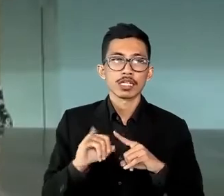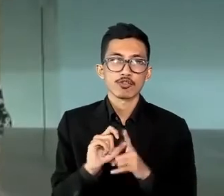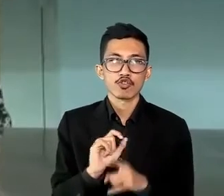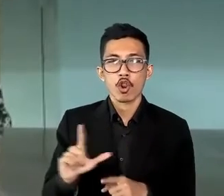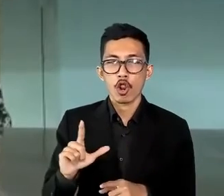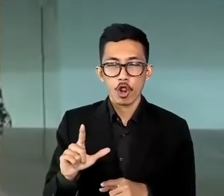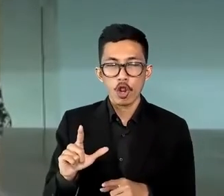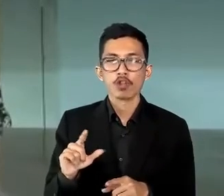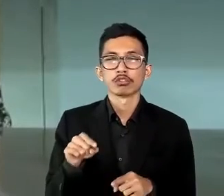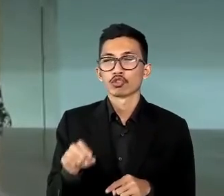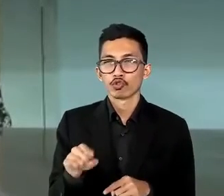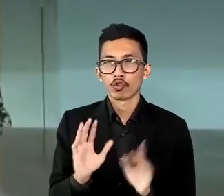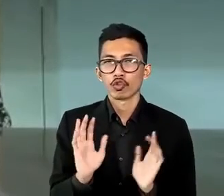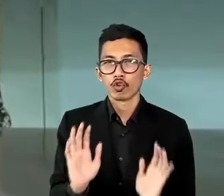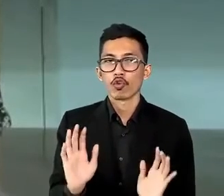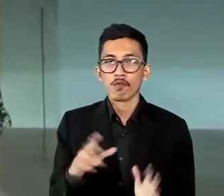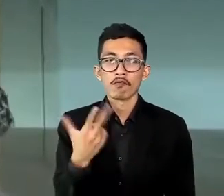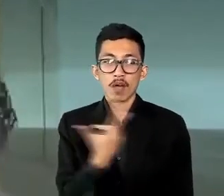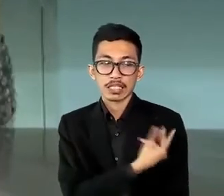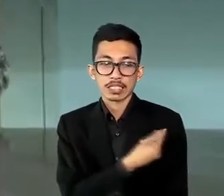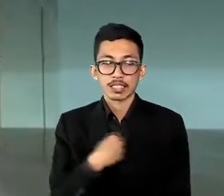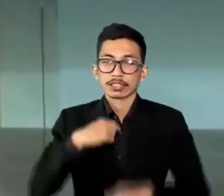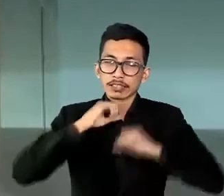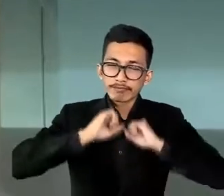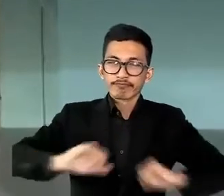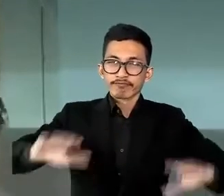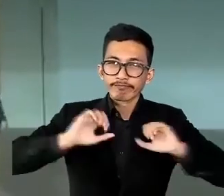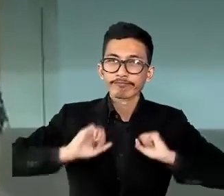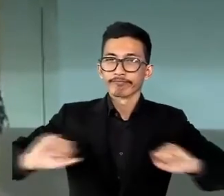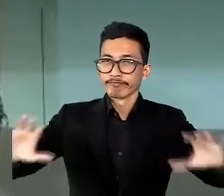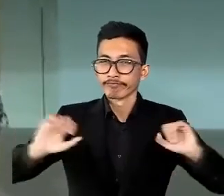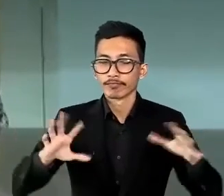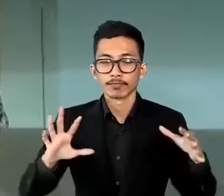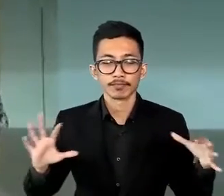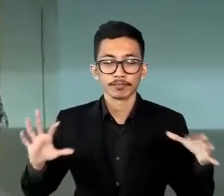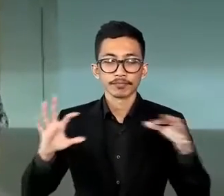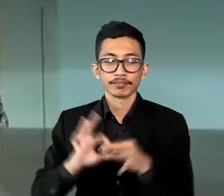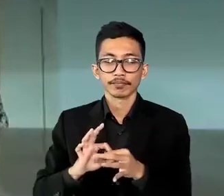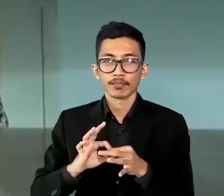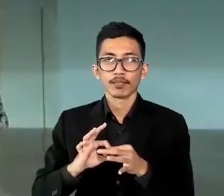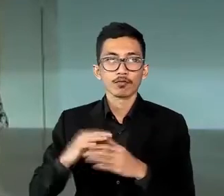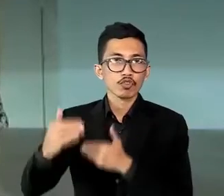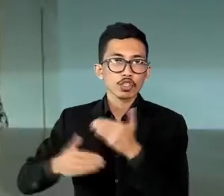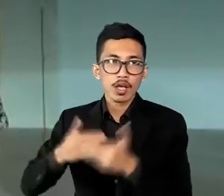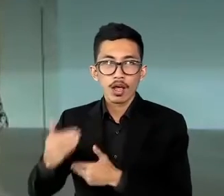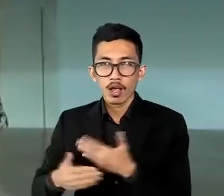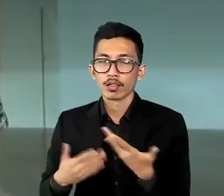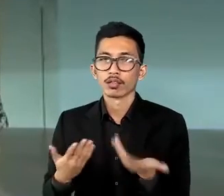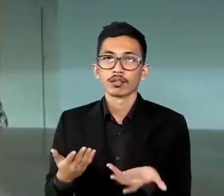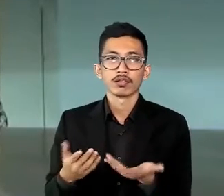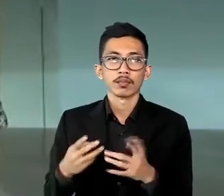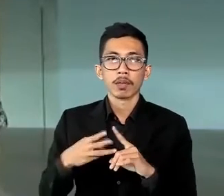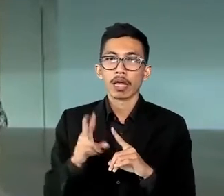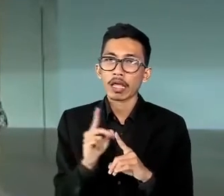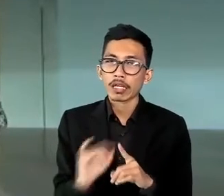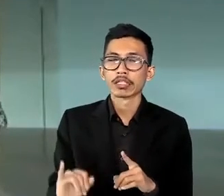Kemudian vaksinasi yang terus juga saya bekerja sama dengan beberapa instansi, ya dari TNI, dari Polri, kemudian tadi pagi